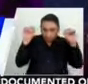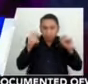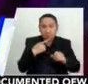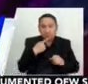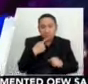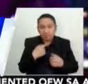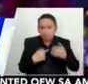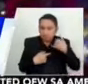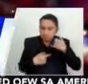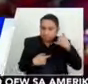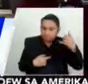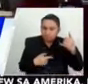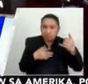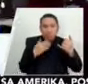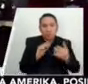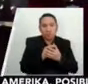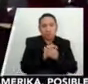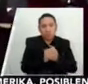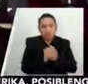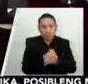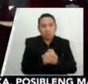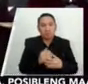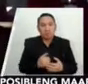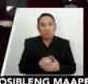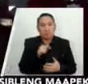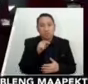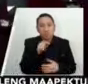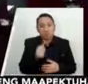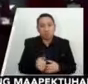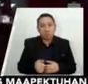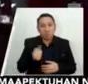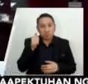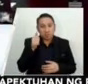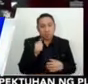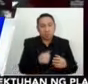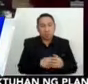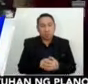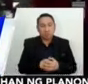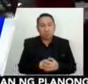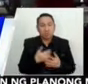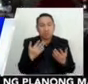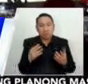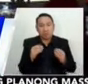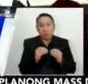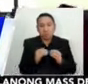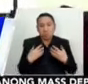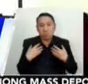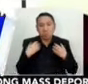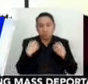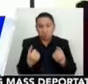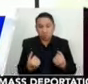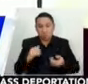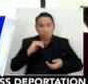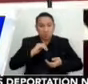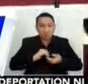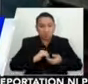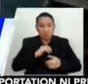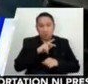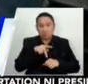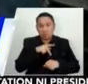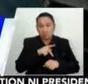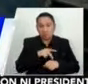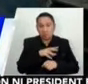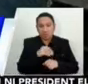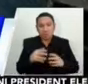para i-congratulate ito sa pagkapanalo sa US elections at para pagtibayin muli ang alyansa ng Pilipinas at Amerika.